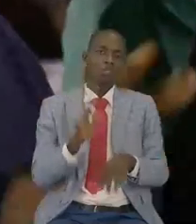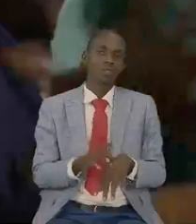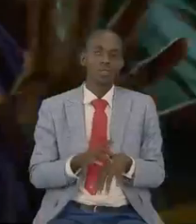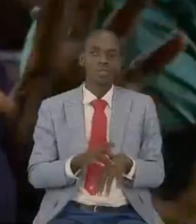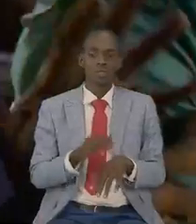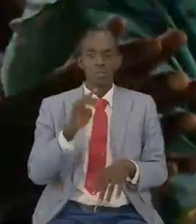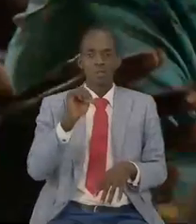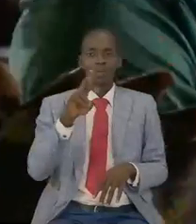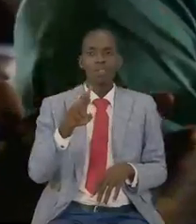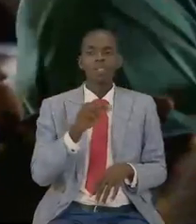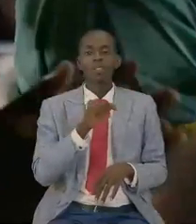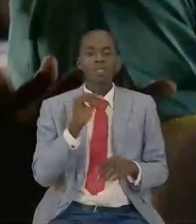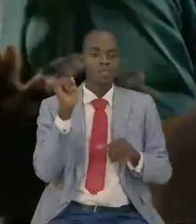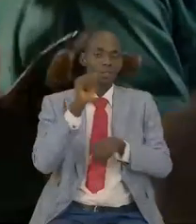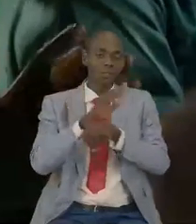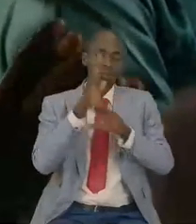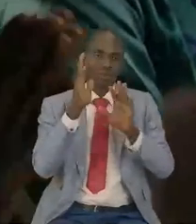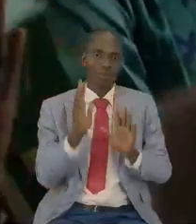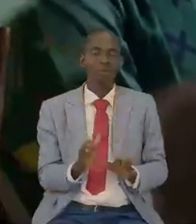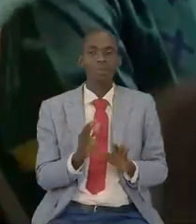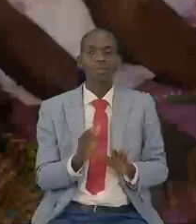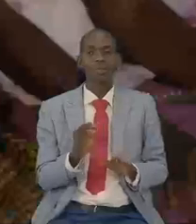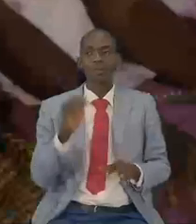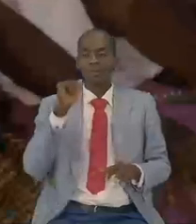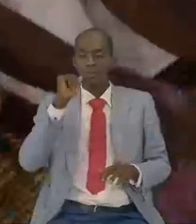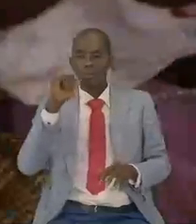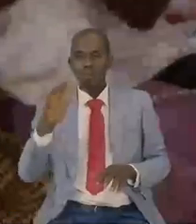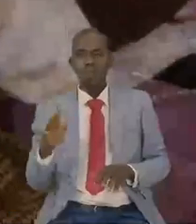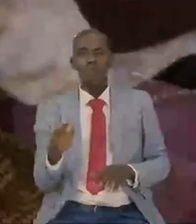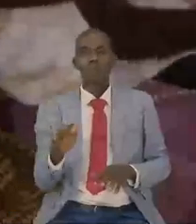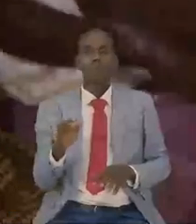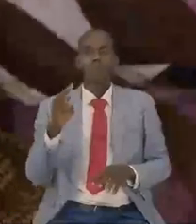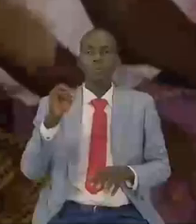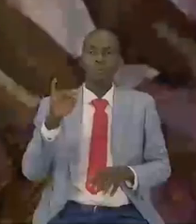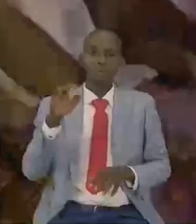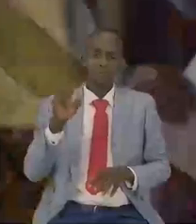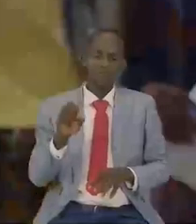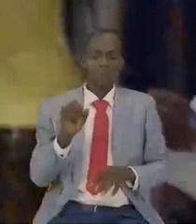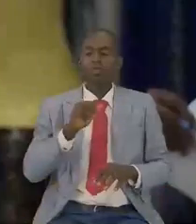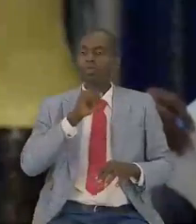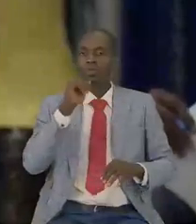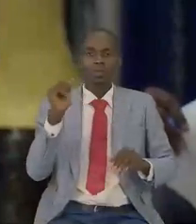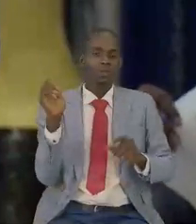Monsieur invincible. Madame qu'on ne peut battre.